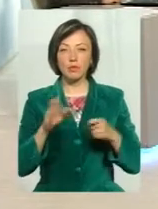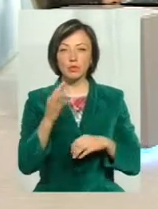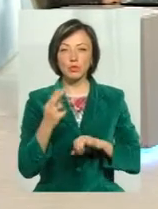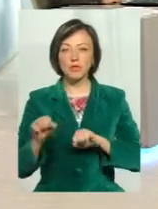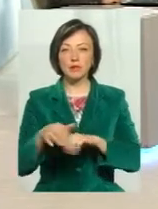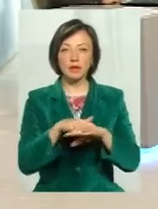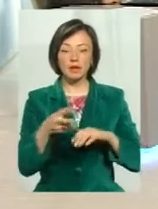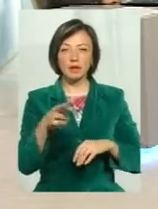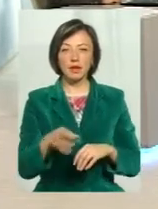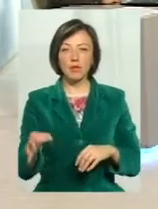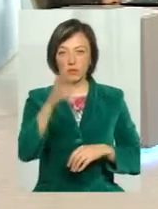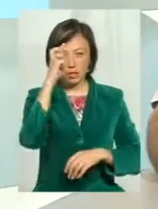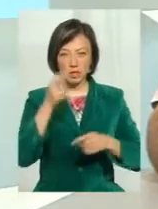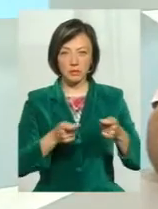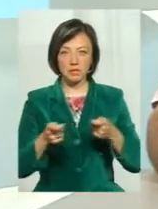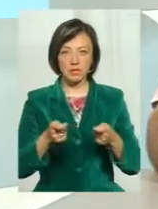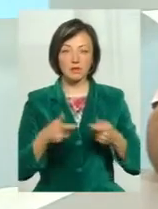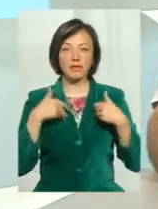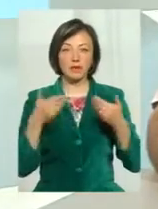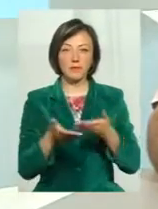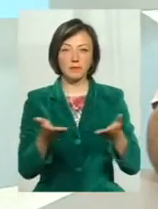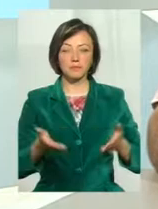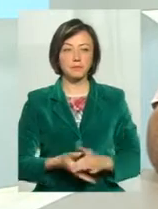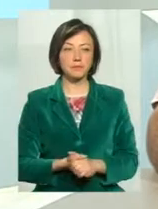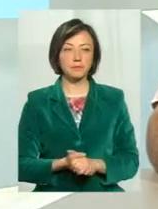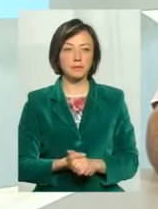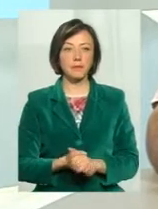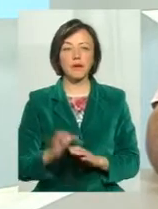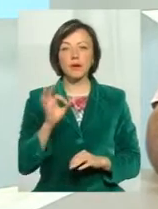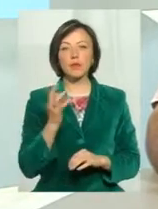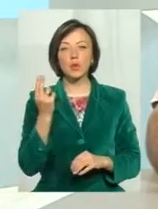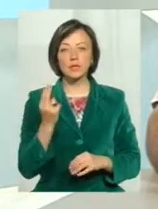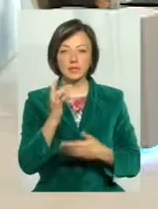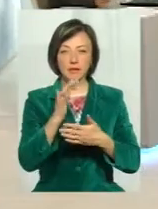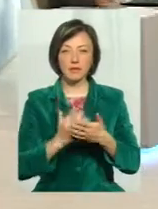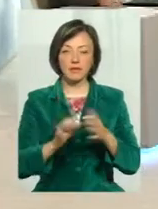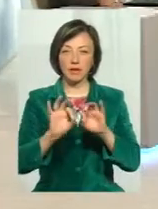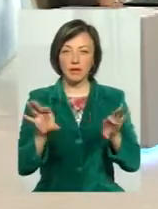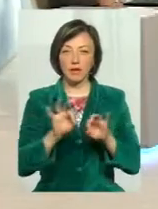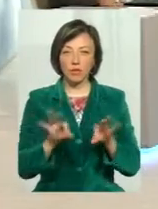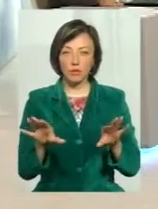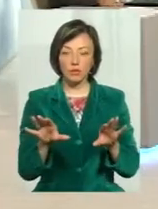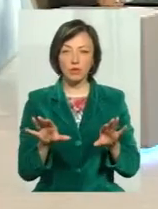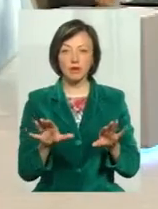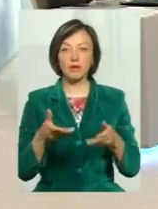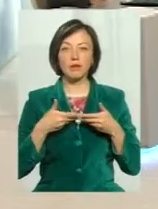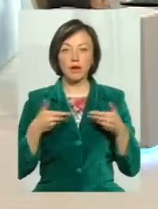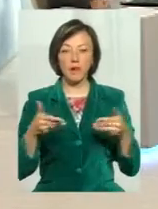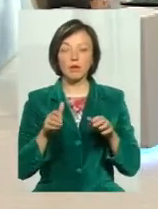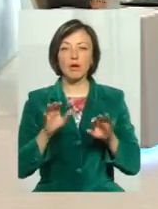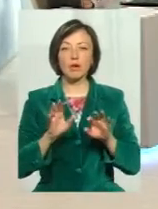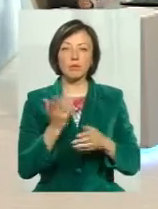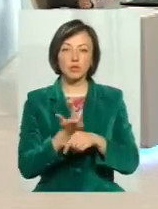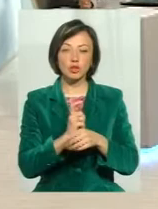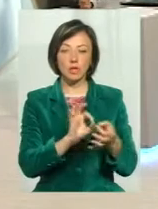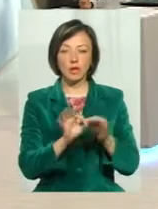населення Хмельницької облдержадміністрації. Мої вітання. Доброго дня. Про цифри, які ми наводили, нам в коментарі розкаже